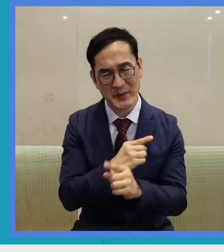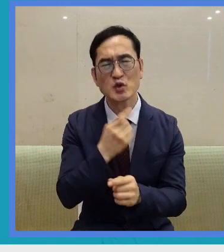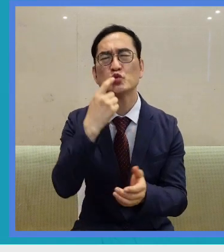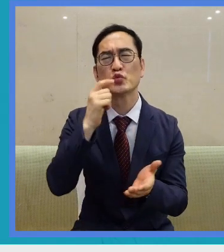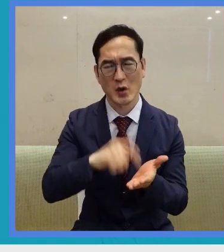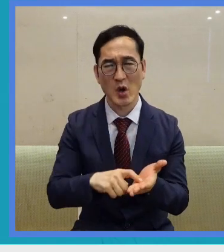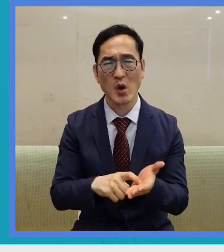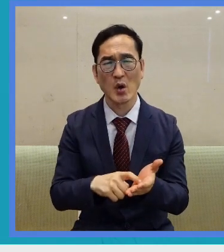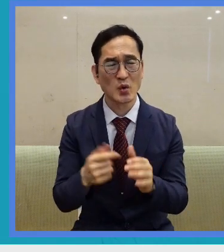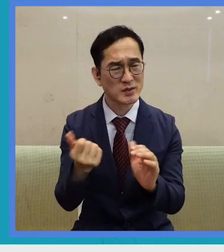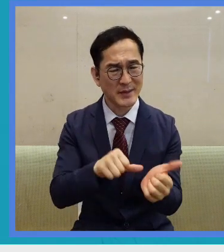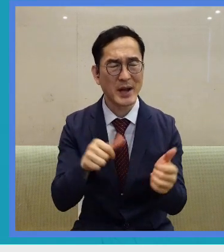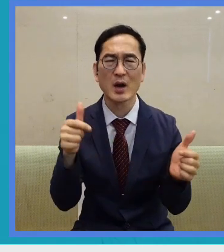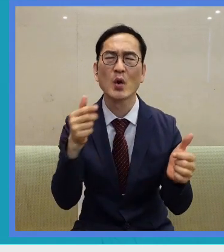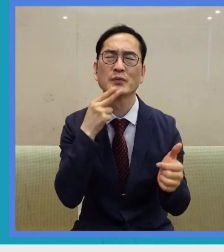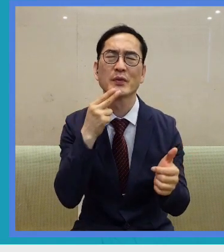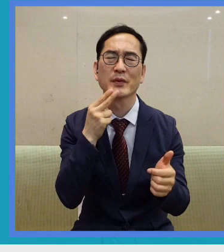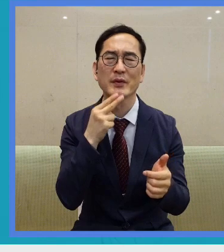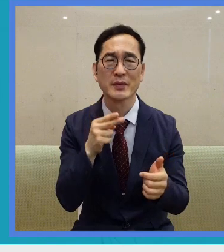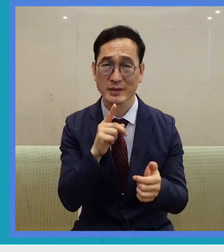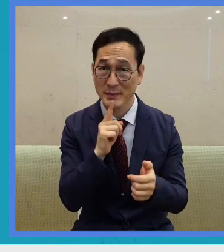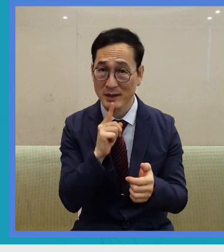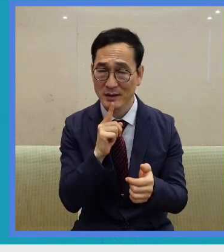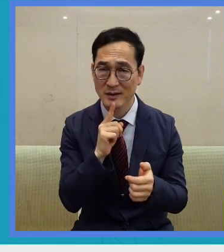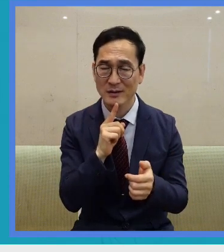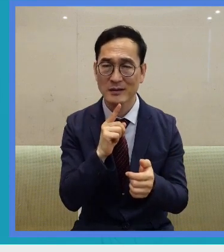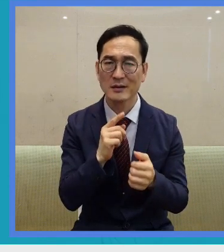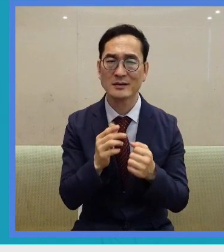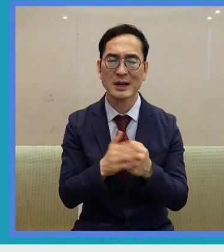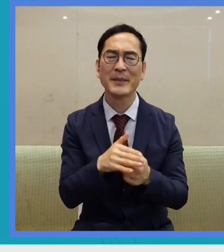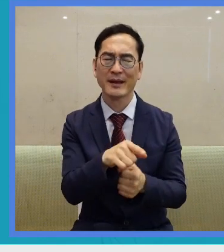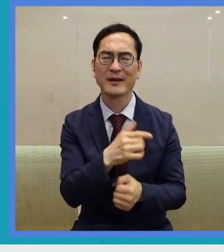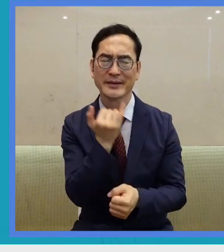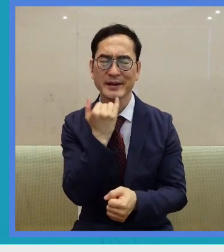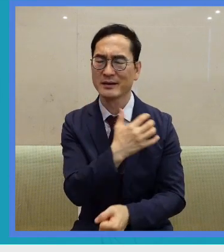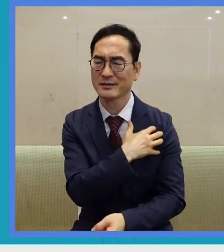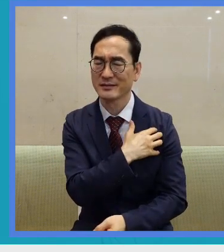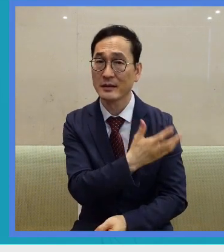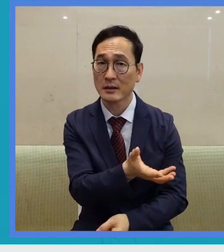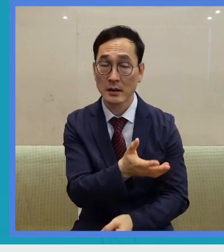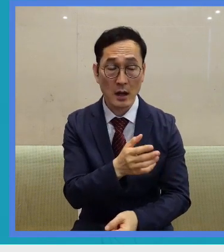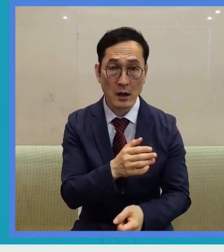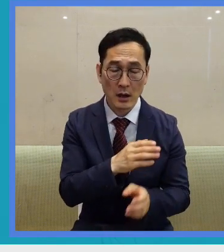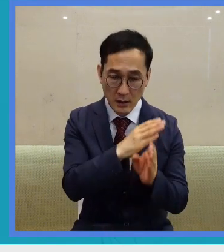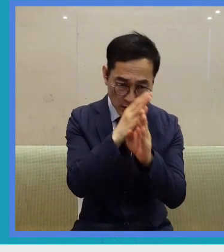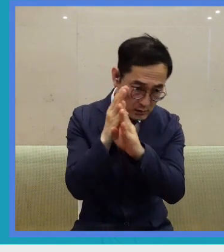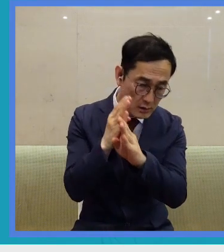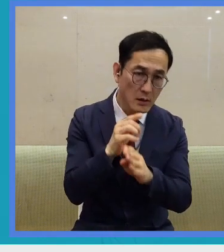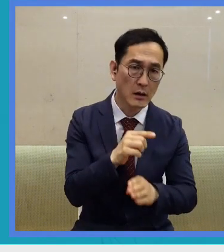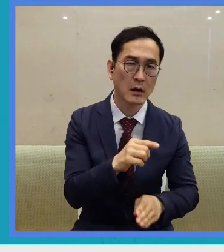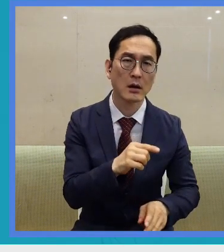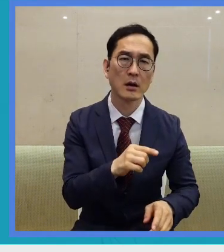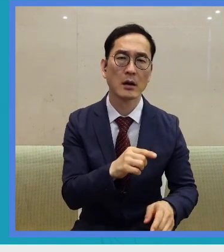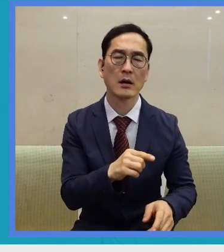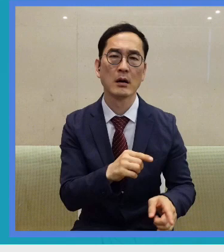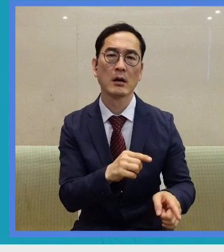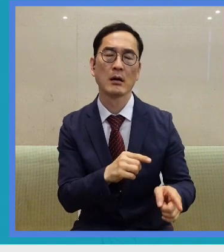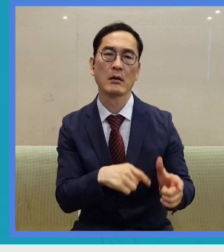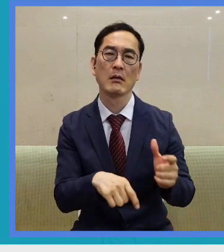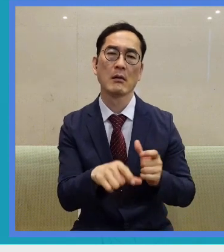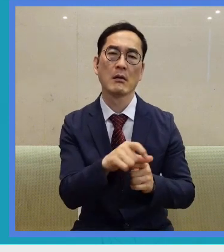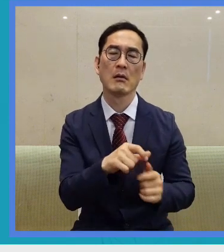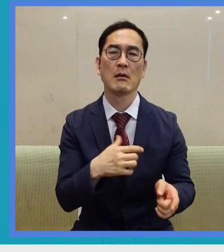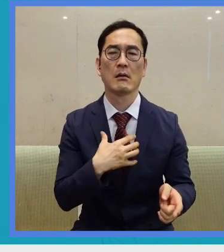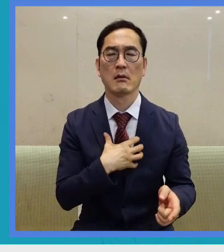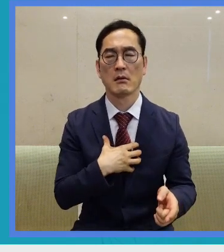이런 쪽으로 얘기가 됐기 때문에 오히려 이 아이들의 그런 코로나로 인한 영향 같은 것에 조금 더 신경을 덜 썼다라고 주장을